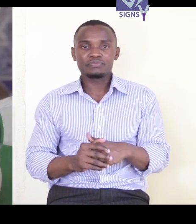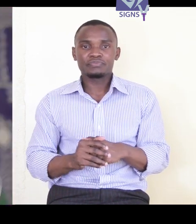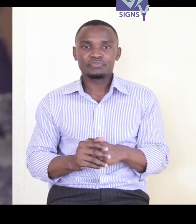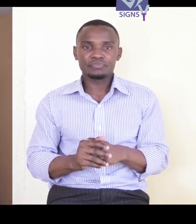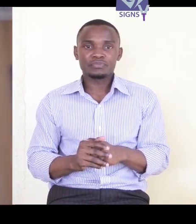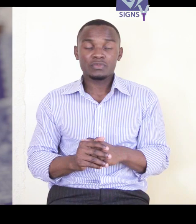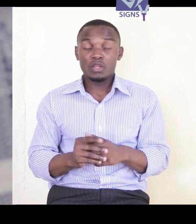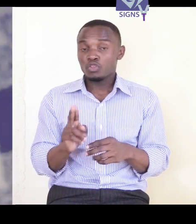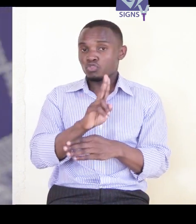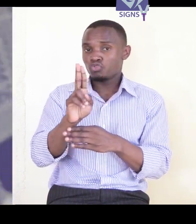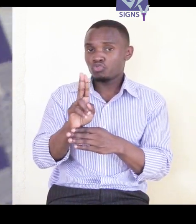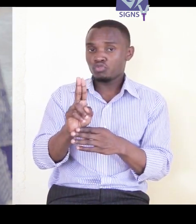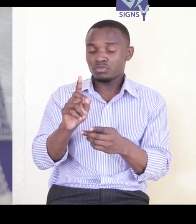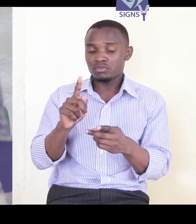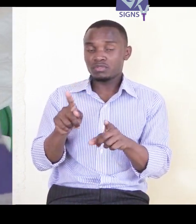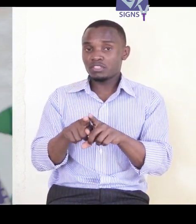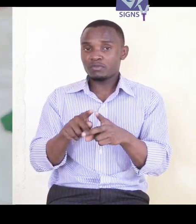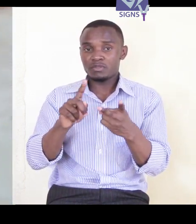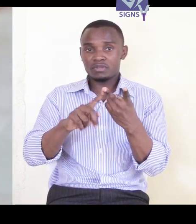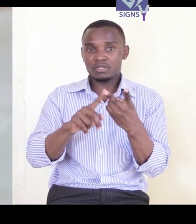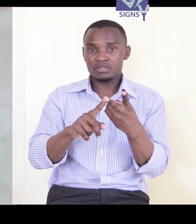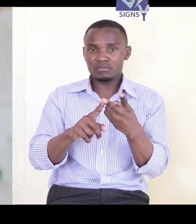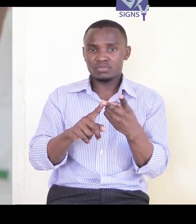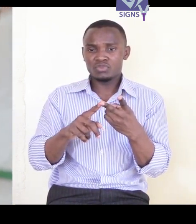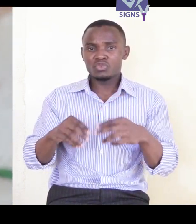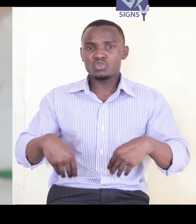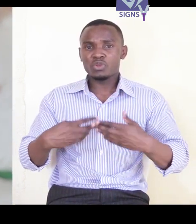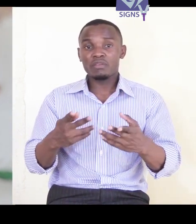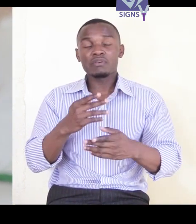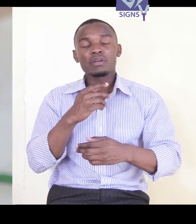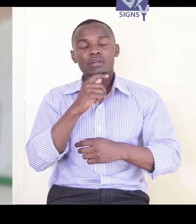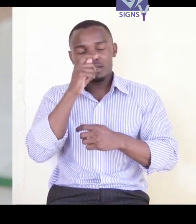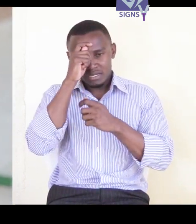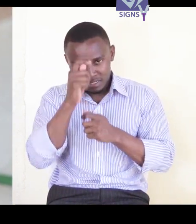tunatumia hii kitambaa ili kuweka heshima ya mwanadamu.